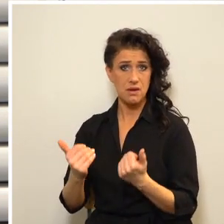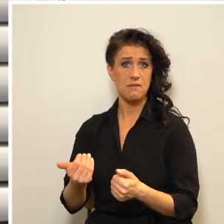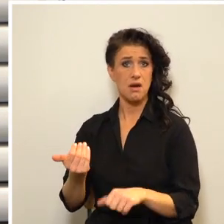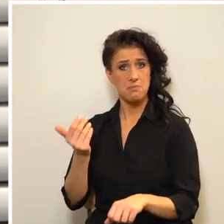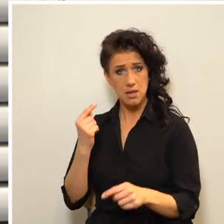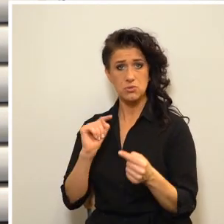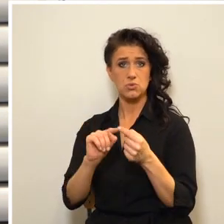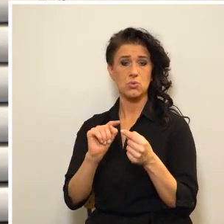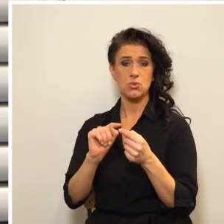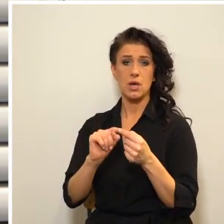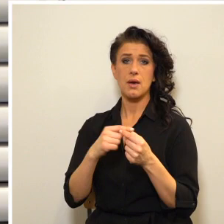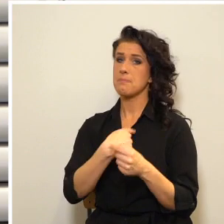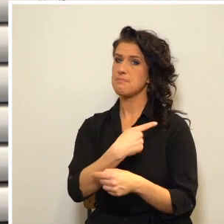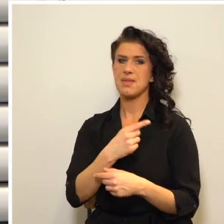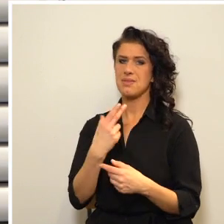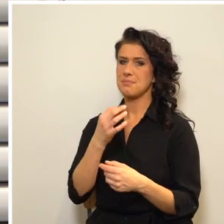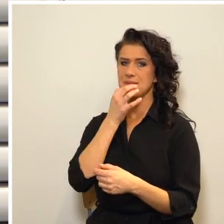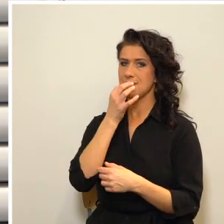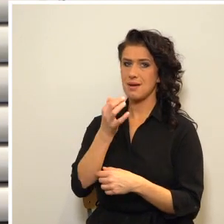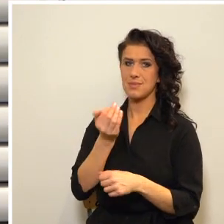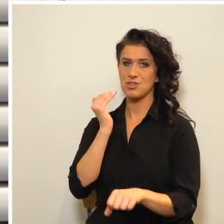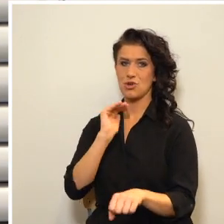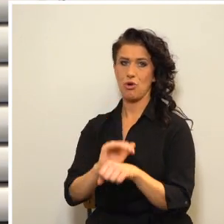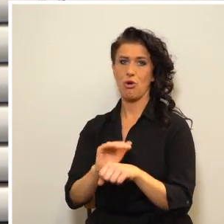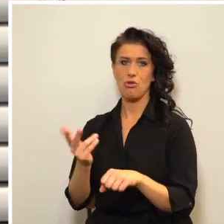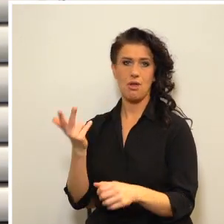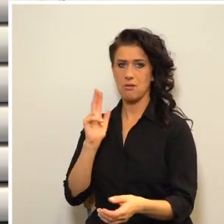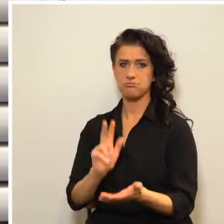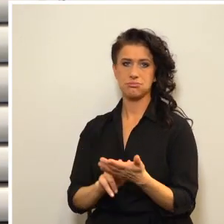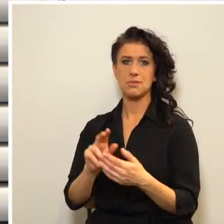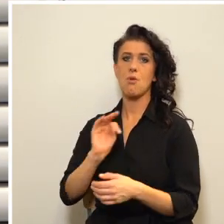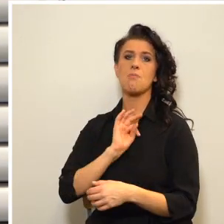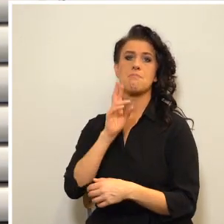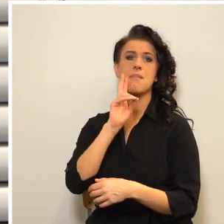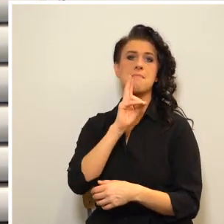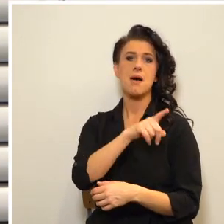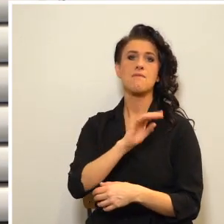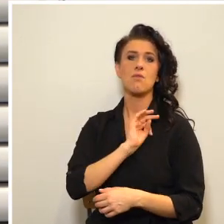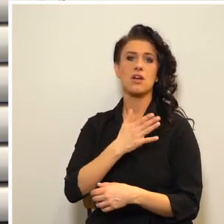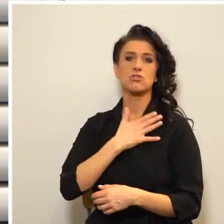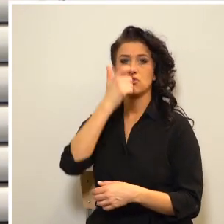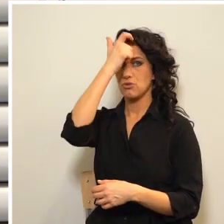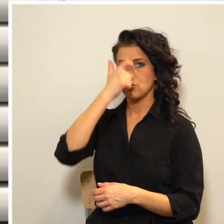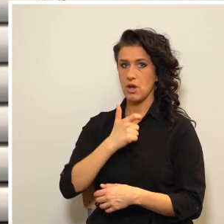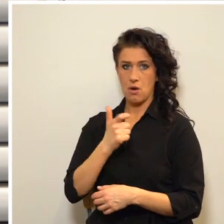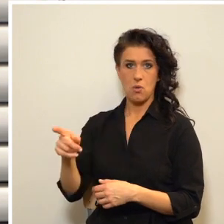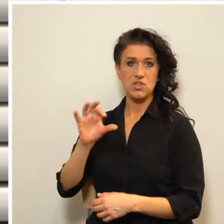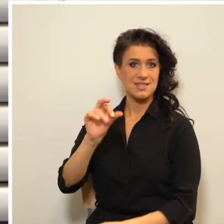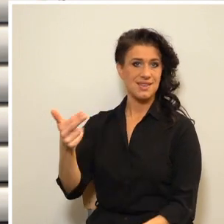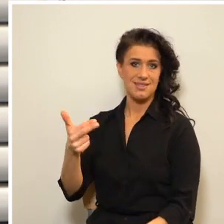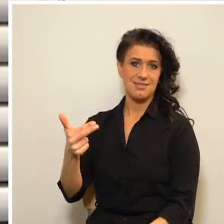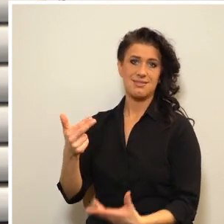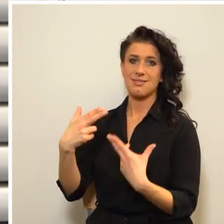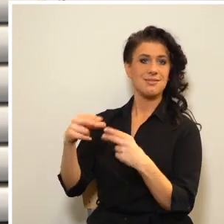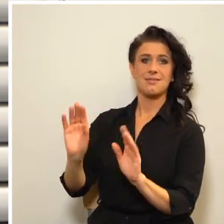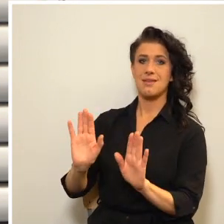mnie pytamy o zgodę bo mama nie jest właścicielem tego ciała ale tak się przyjęło że że my to